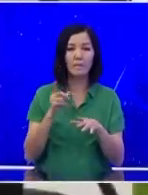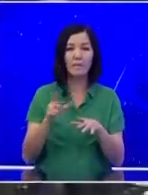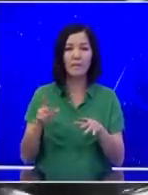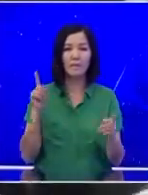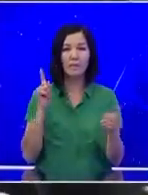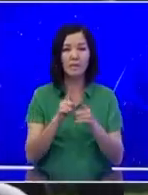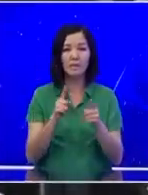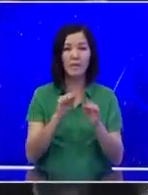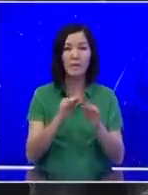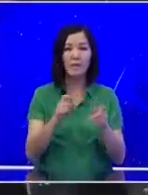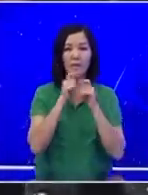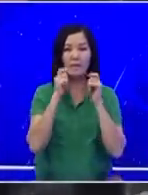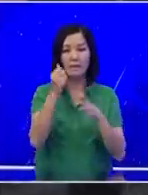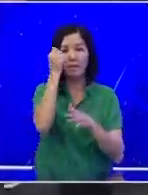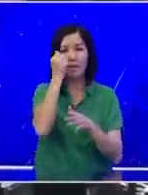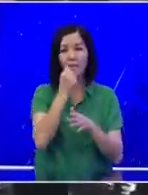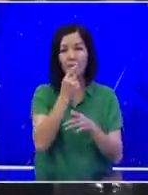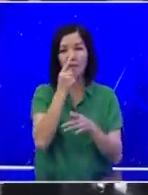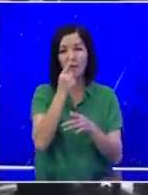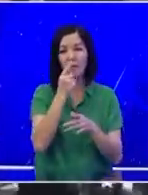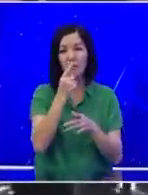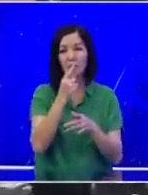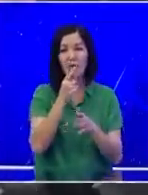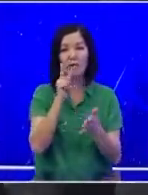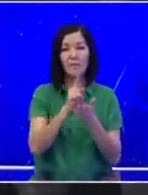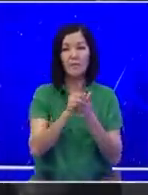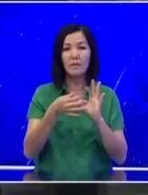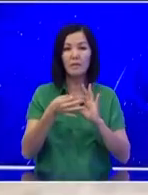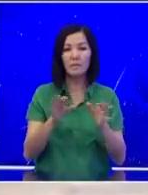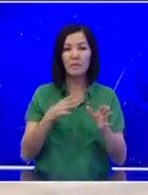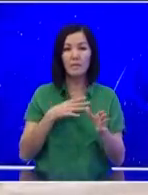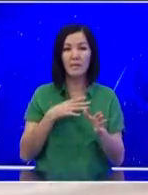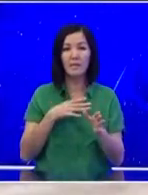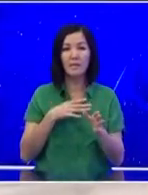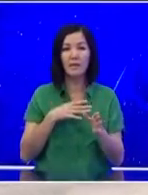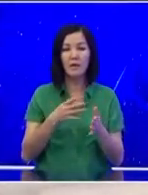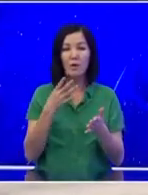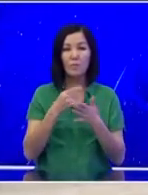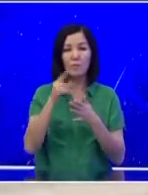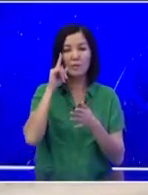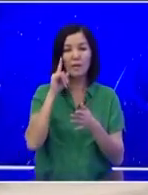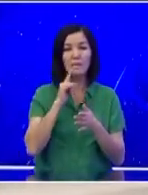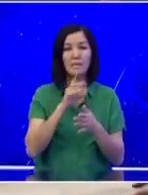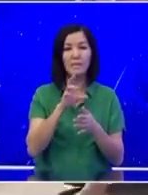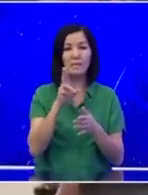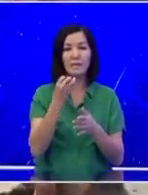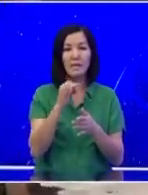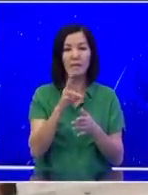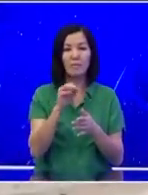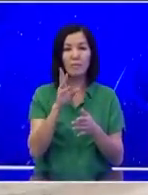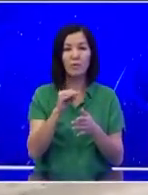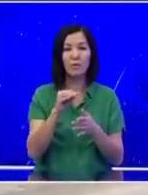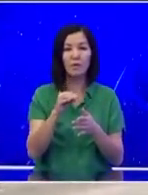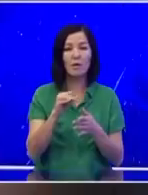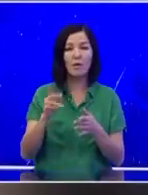Балаларға тамаша тарту үшін алғыс айтып, таяуда қолға алынар міндеттерді пысықтады. Өз кезегінде Қазақстан скейтбординг федерациясының